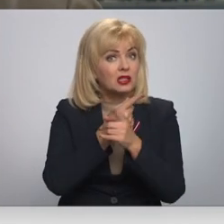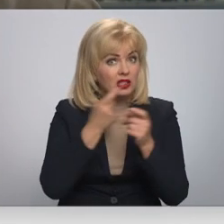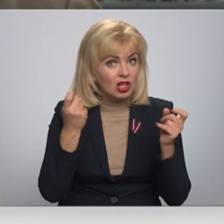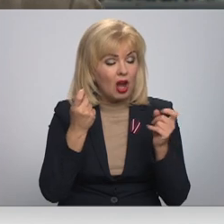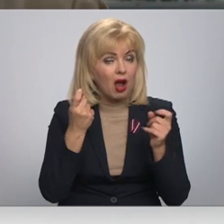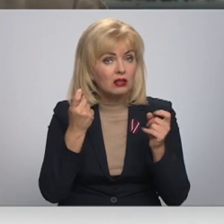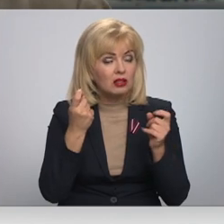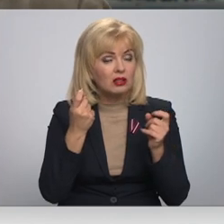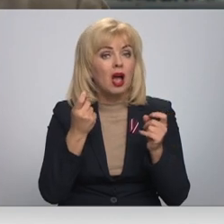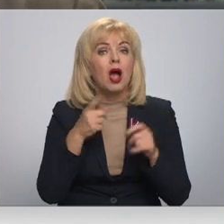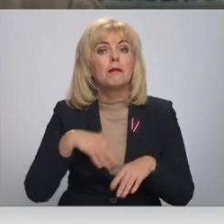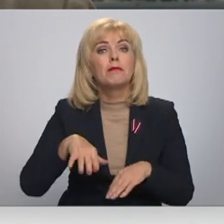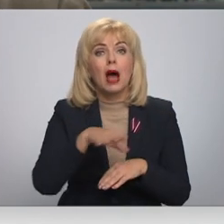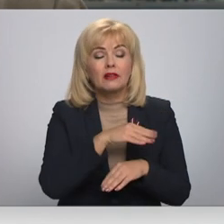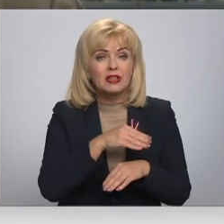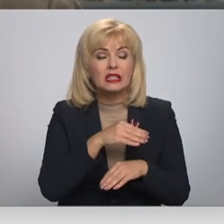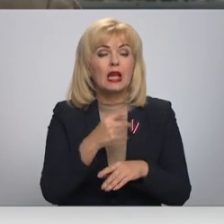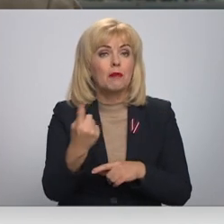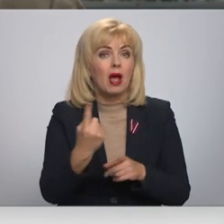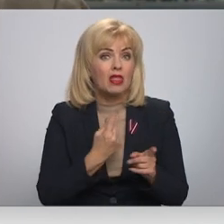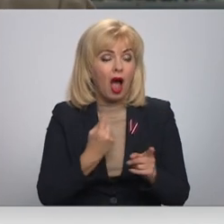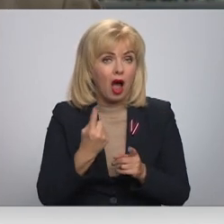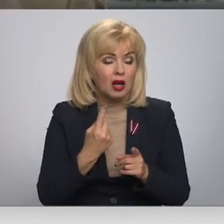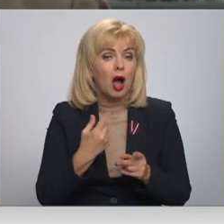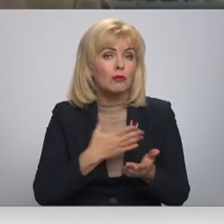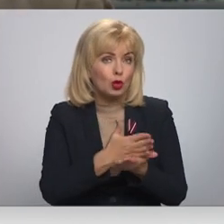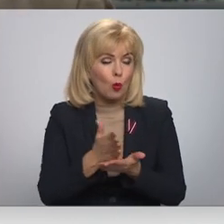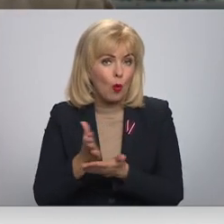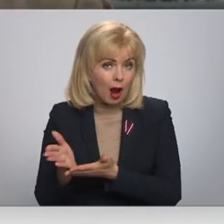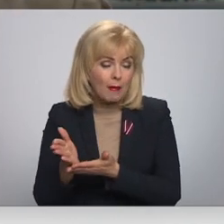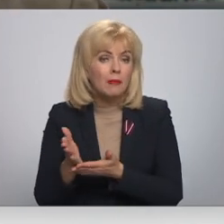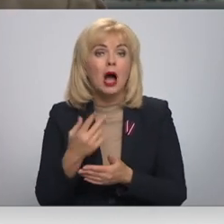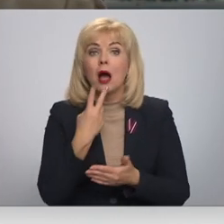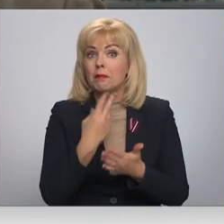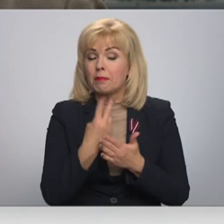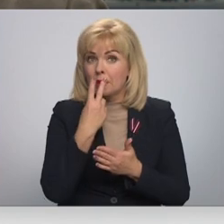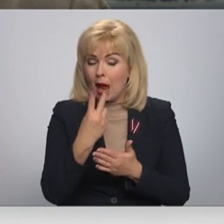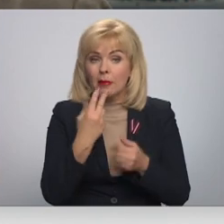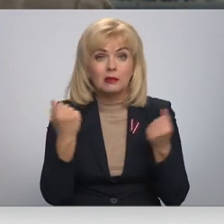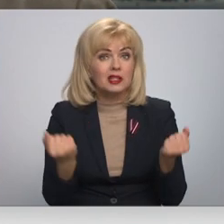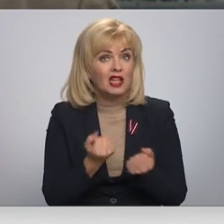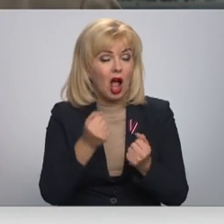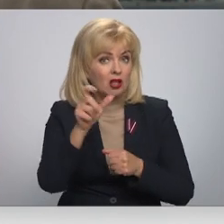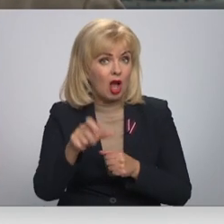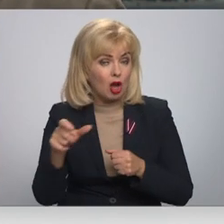nāk pa visiem kanāliem, bet ja mēs skatāmies tieši uz strādājušo skaitu, kas ir